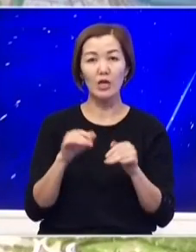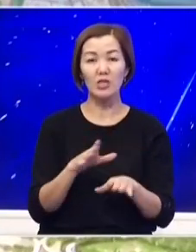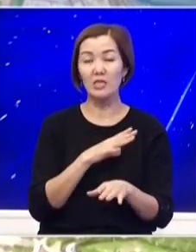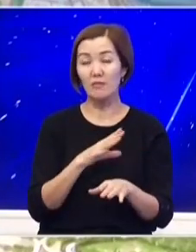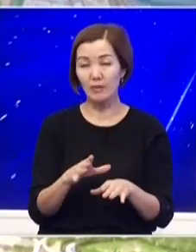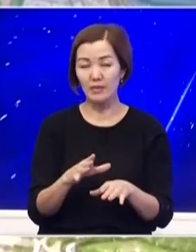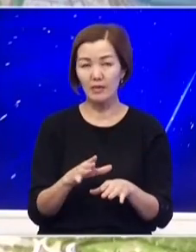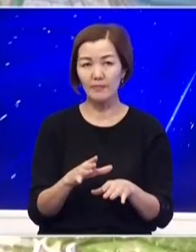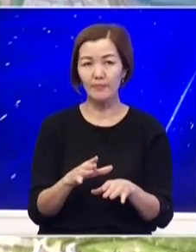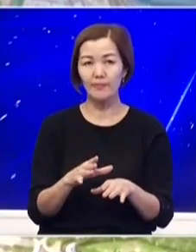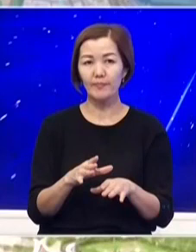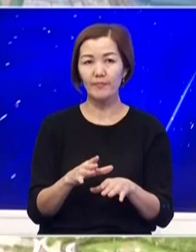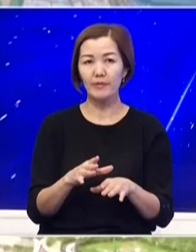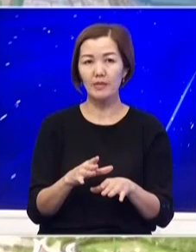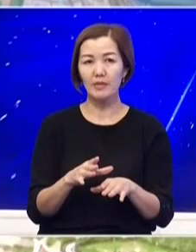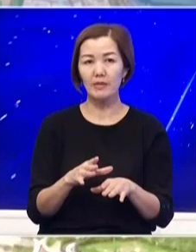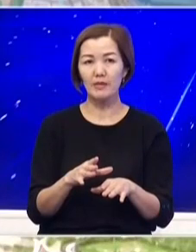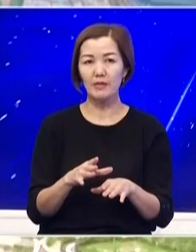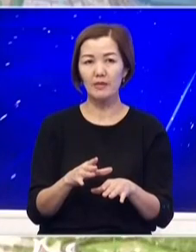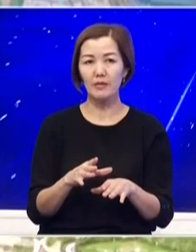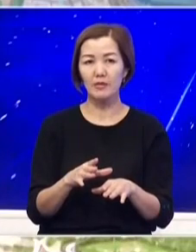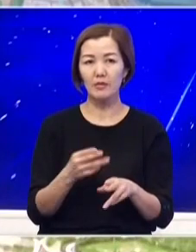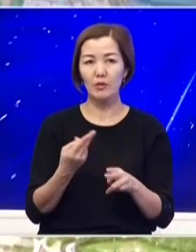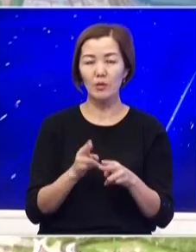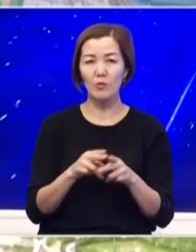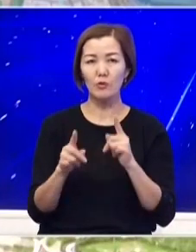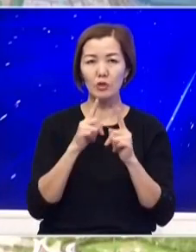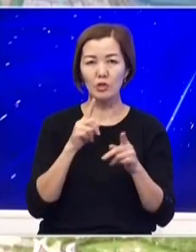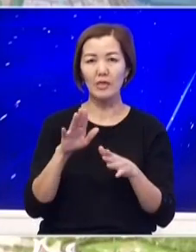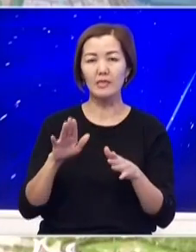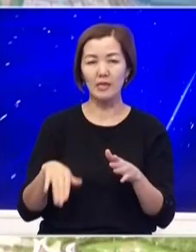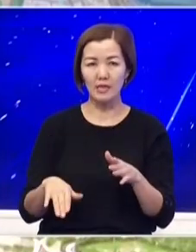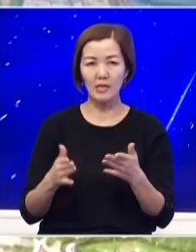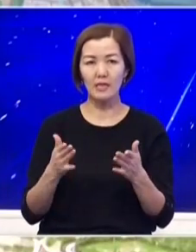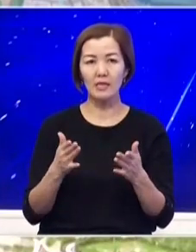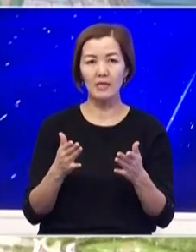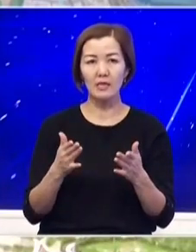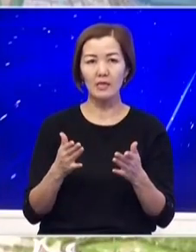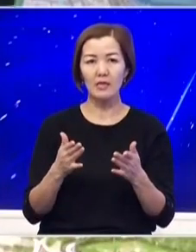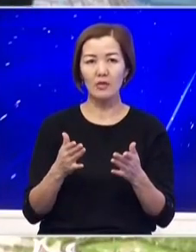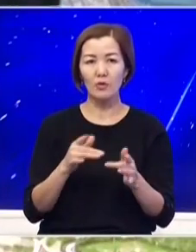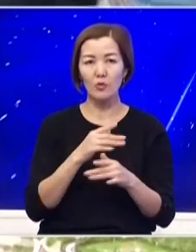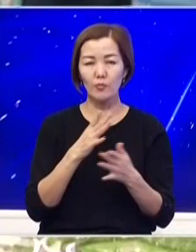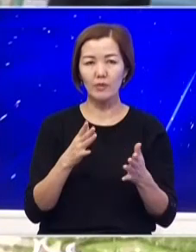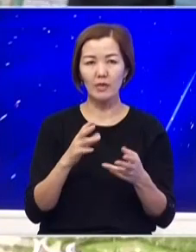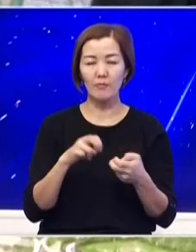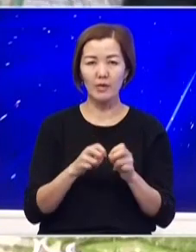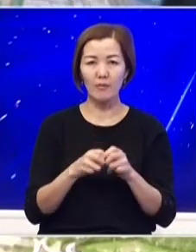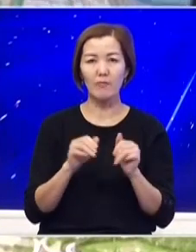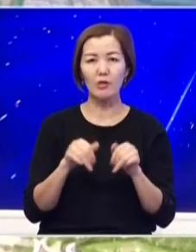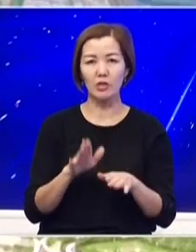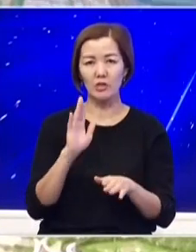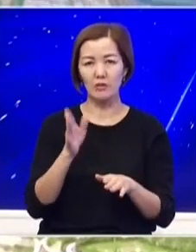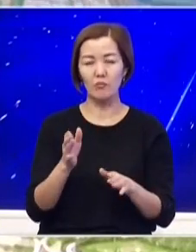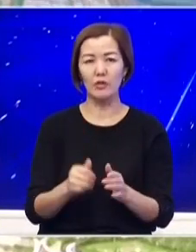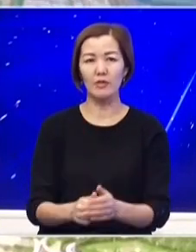бері түйін шешілмей тұрған мәселелер болса, осы жиналыстан кейін, осы отырыстан кейін біраз нәрсенің бас қайтарылып қалатын шығар